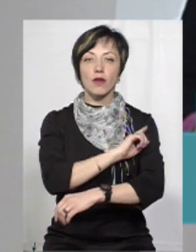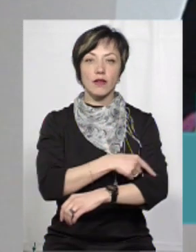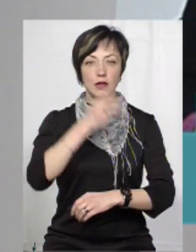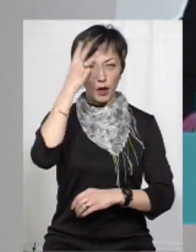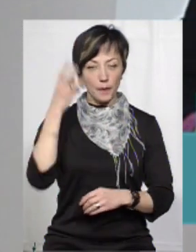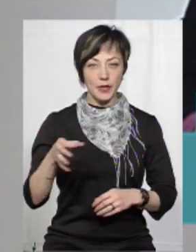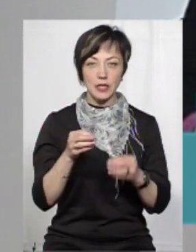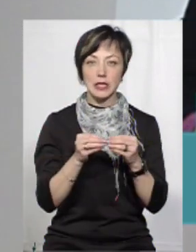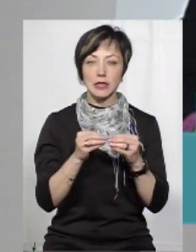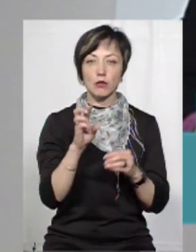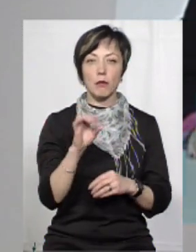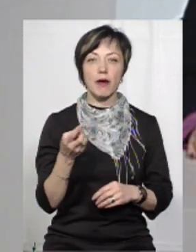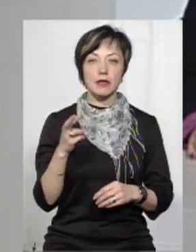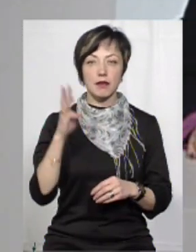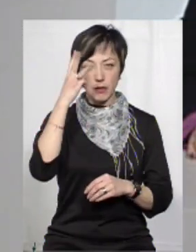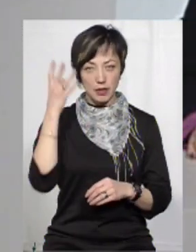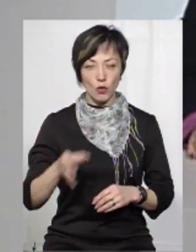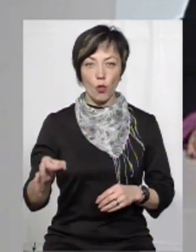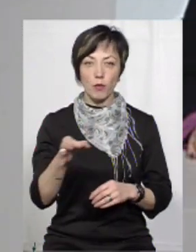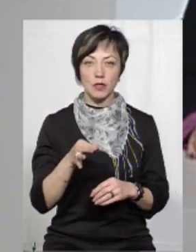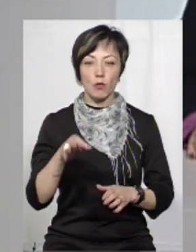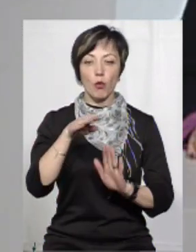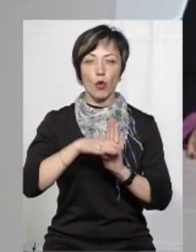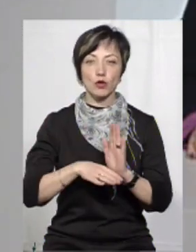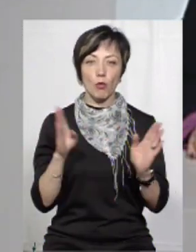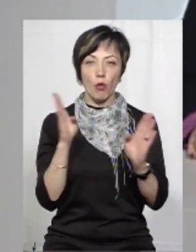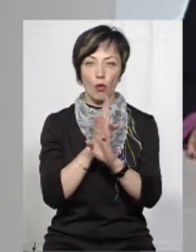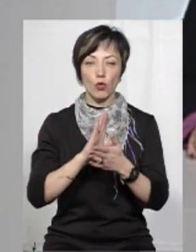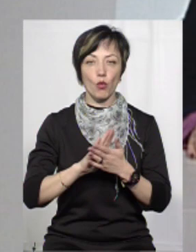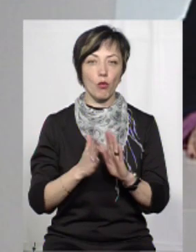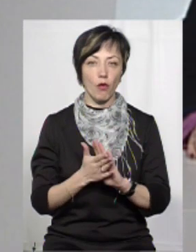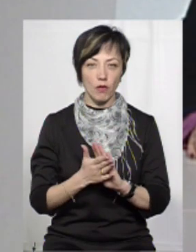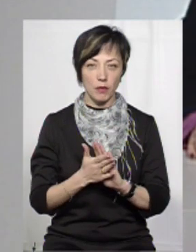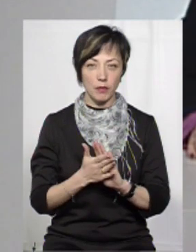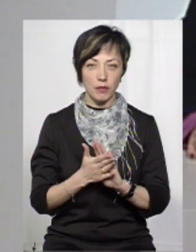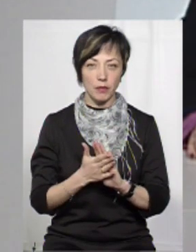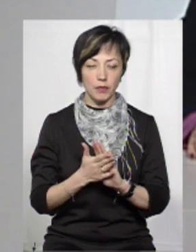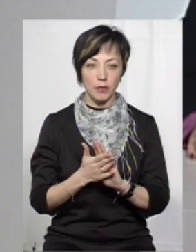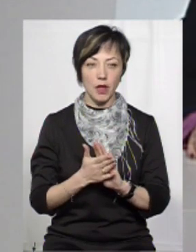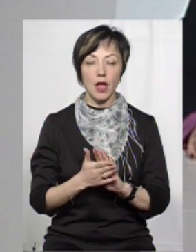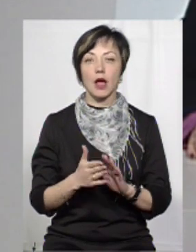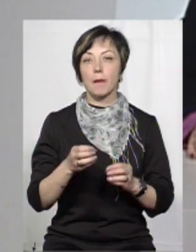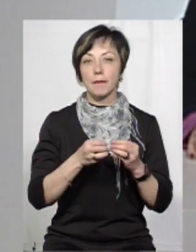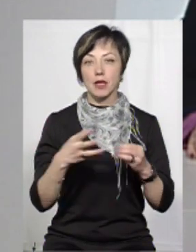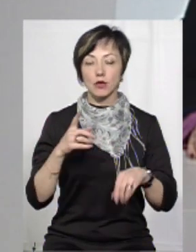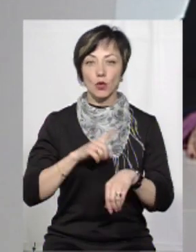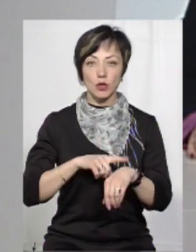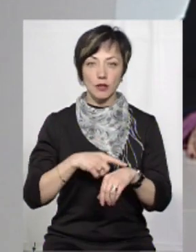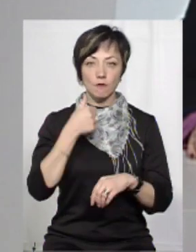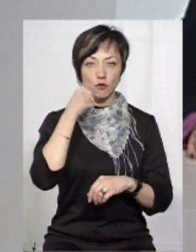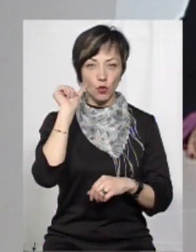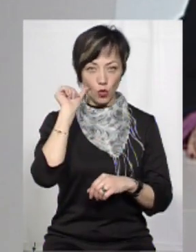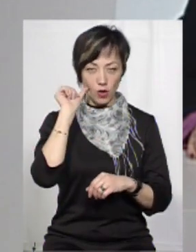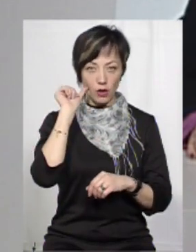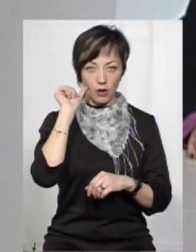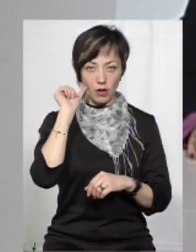Хмельниччині. 10 березня у Хмельницькій області погіршилися погодні умови. Станом на 15-ту годину